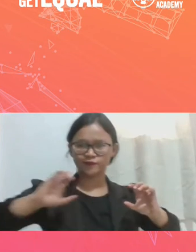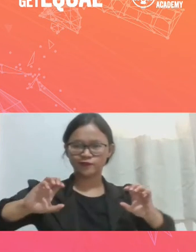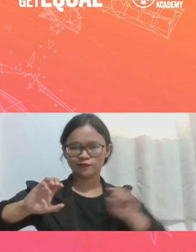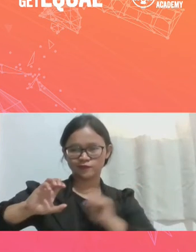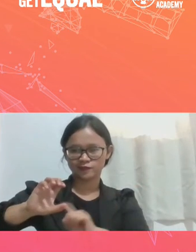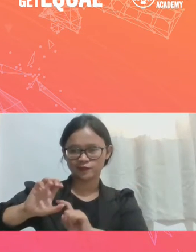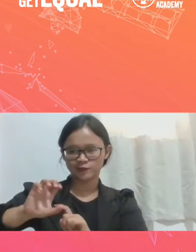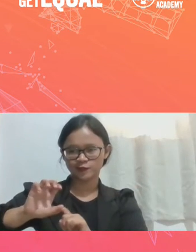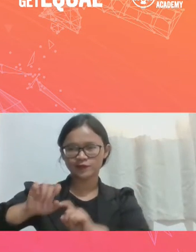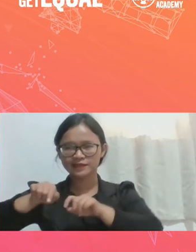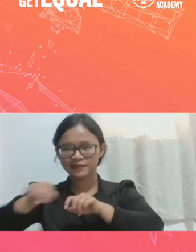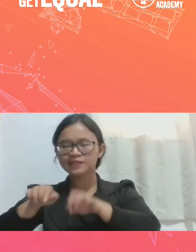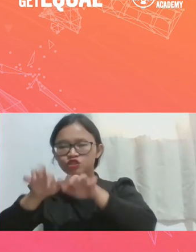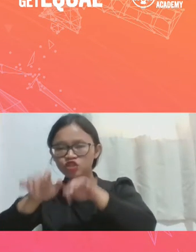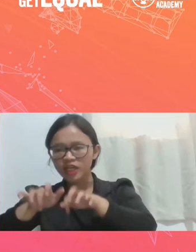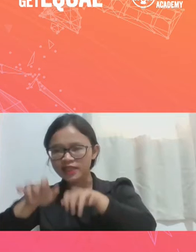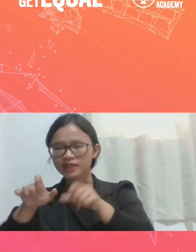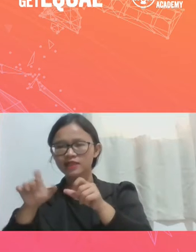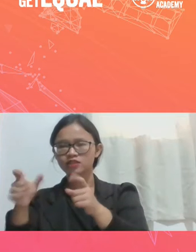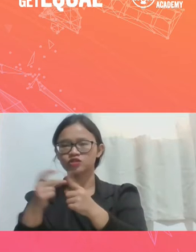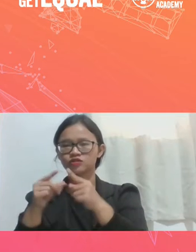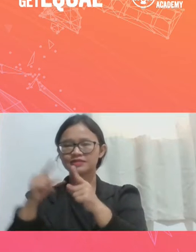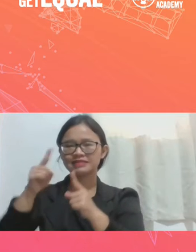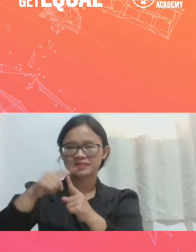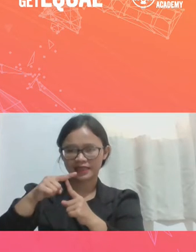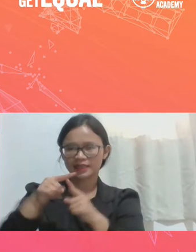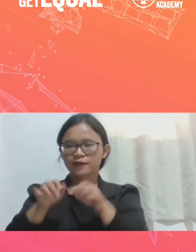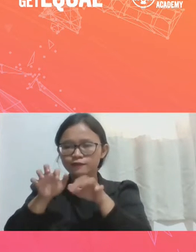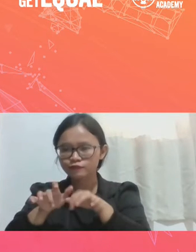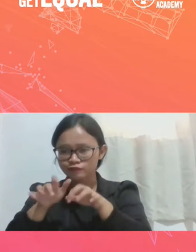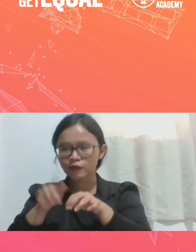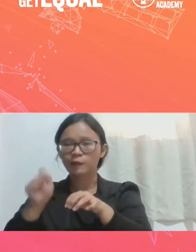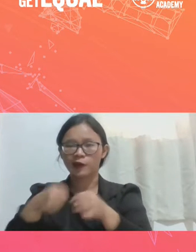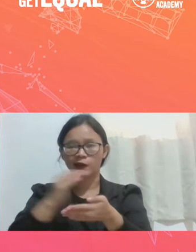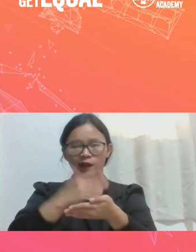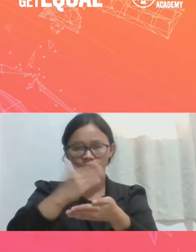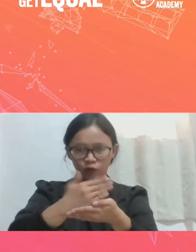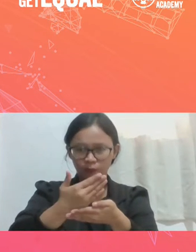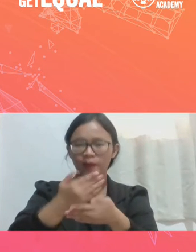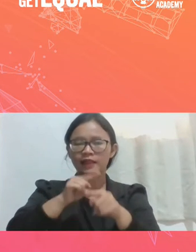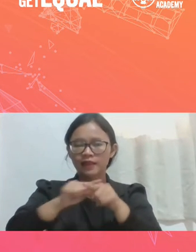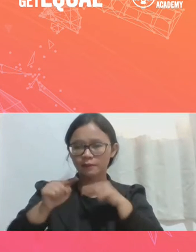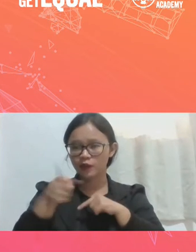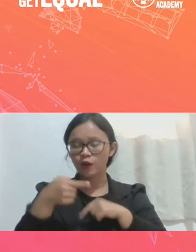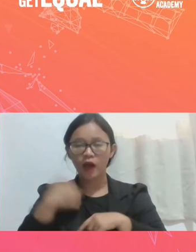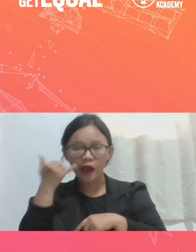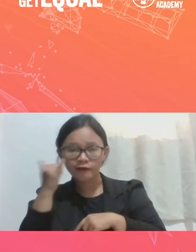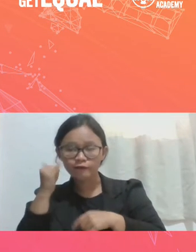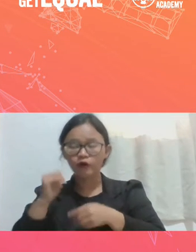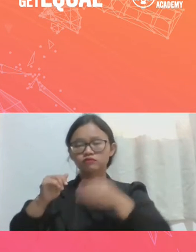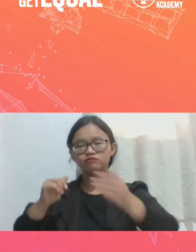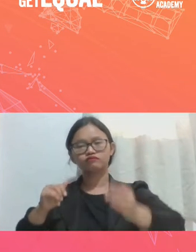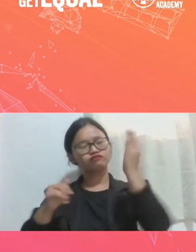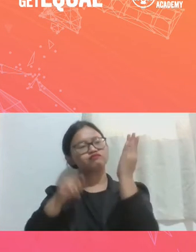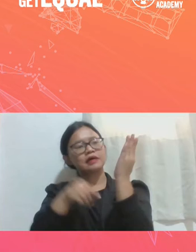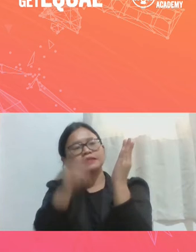teman-teman menggunakan laptop. Di atas kalau teman-teman menggunakan handphone. Silakan teman-teman kira-kira dari mana